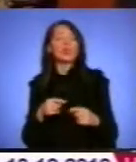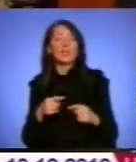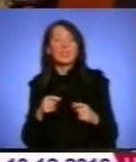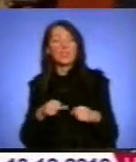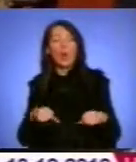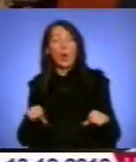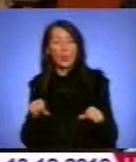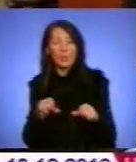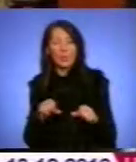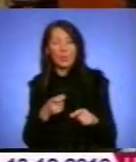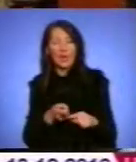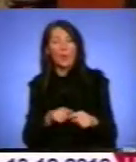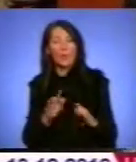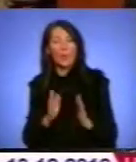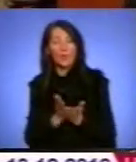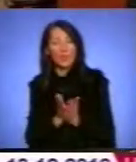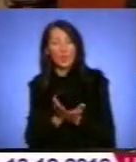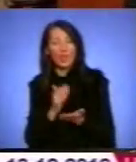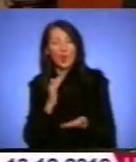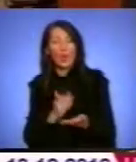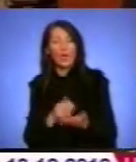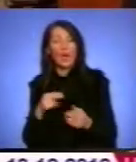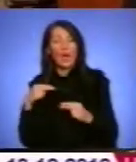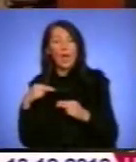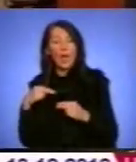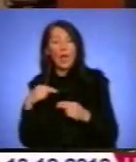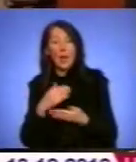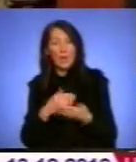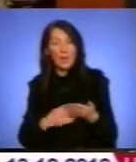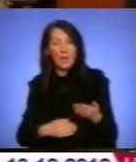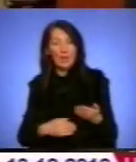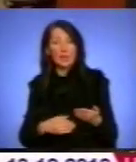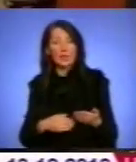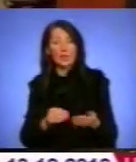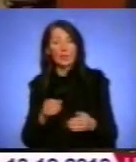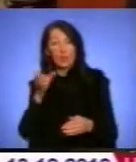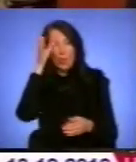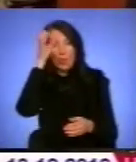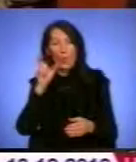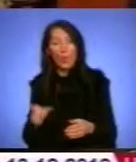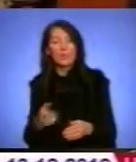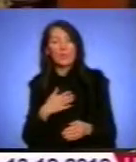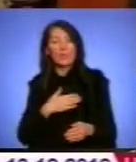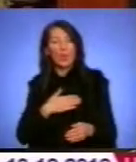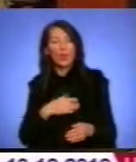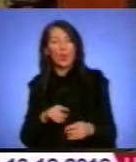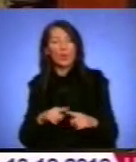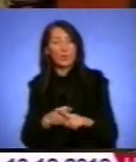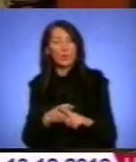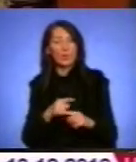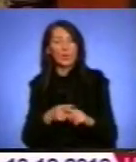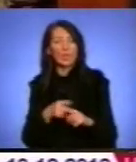цьому збірнику є праці науковців нашого університету з технічних